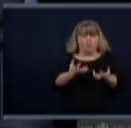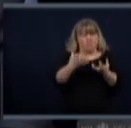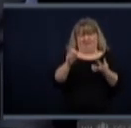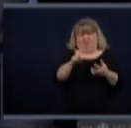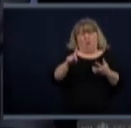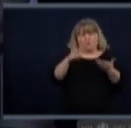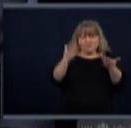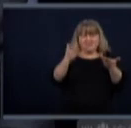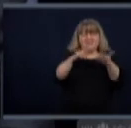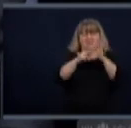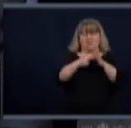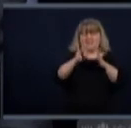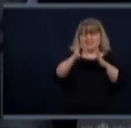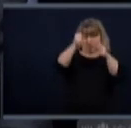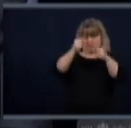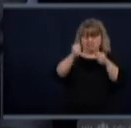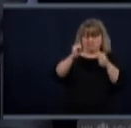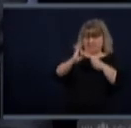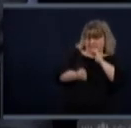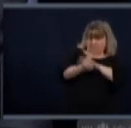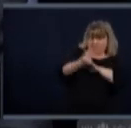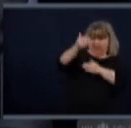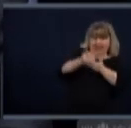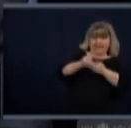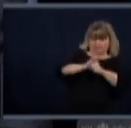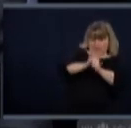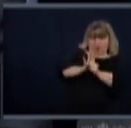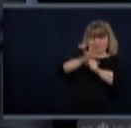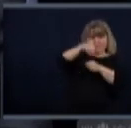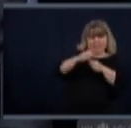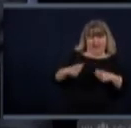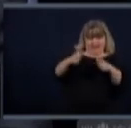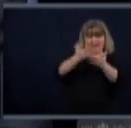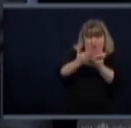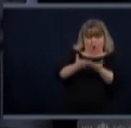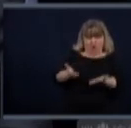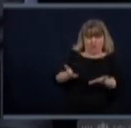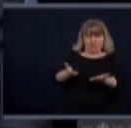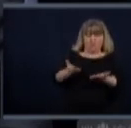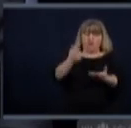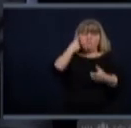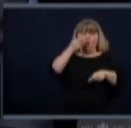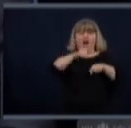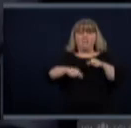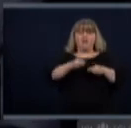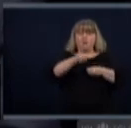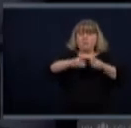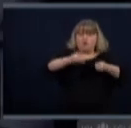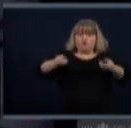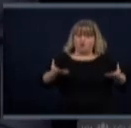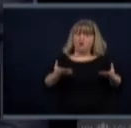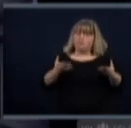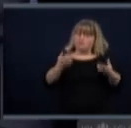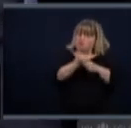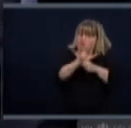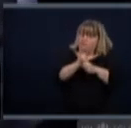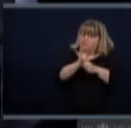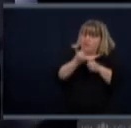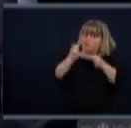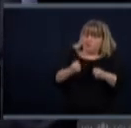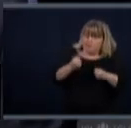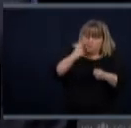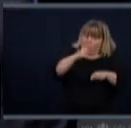faire, s'il arrivait un cas comme ça dans une école, pour éviter qu'il y en ait d'autres qui l'attrapent, on va le faire. Donc, on va consulter, il va y